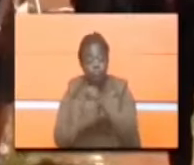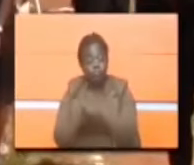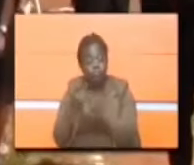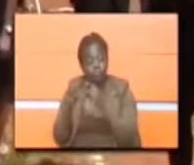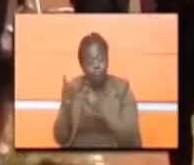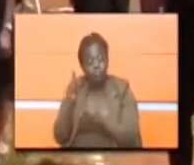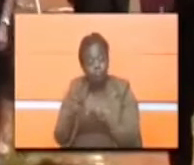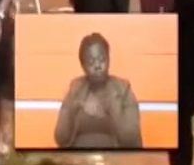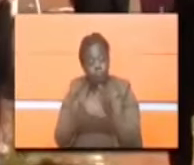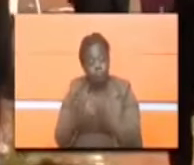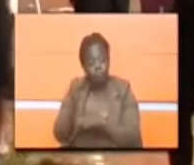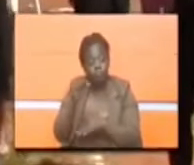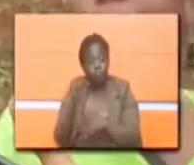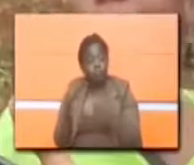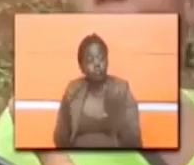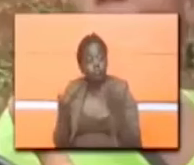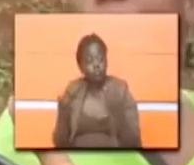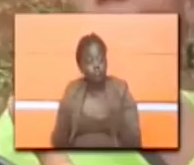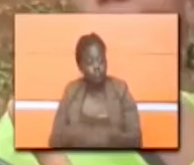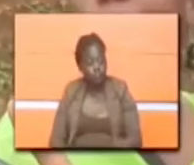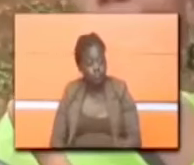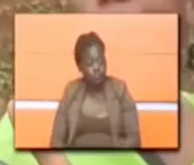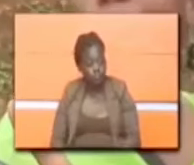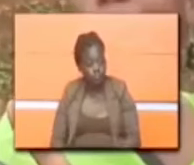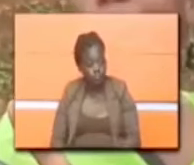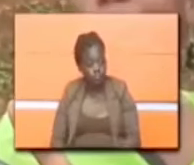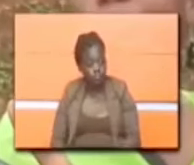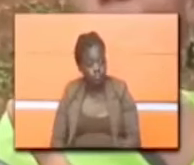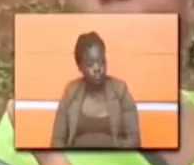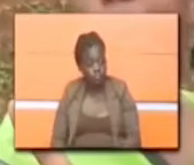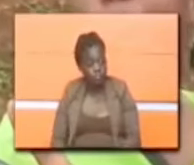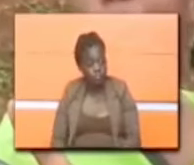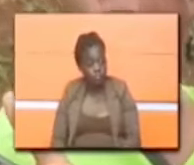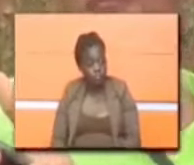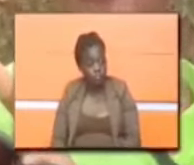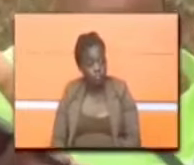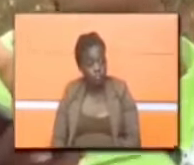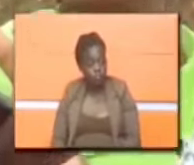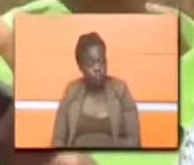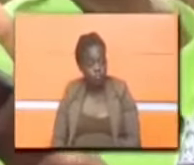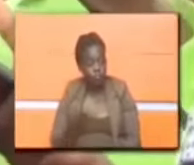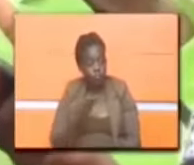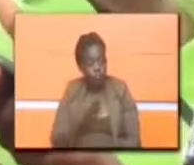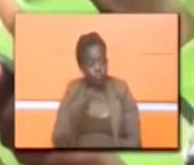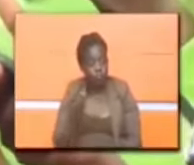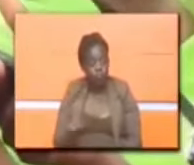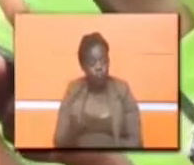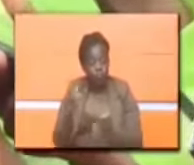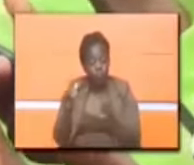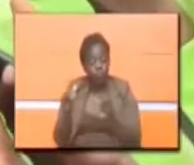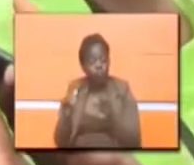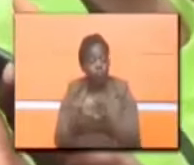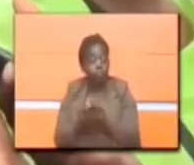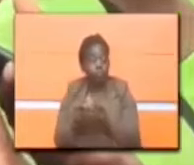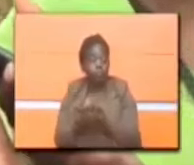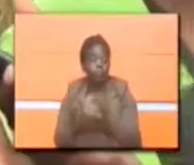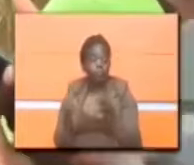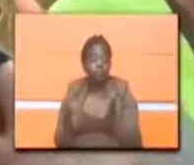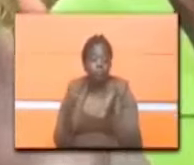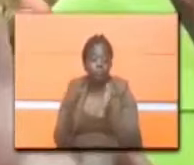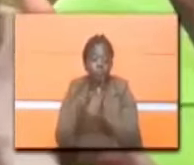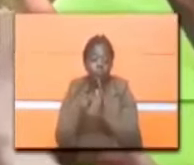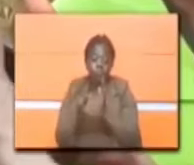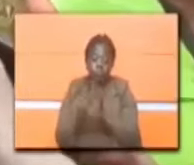ab'enjawulo abayise emikono gyabwe. Tulina bammemba palamenti 11, tulina economist bangi, bamedical